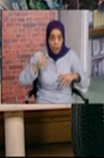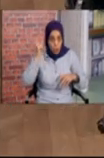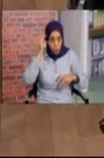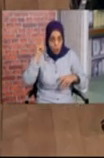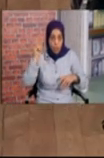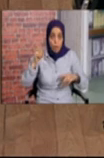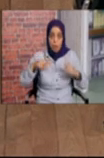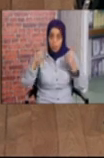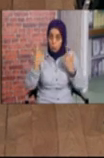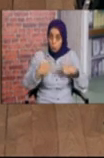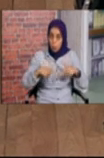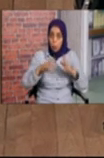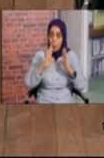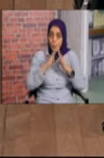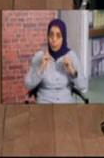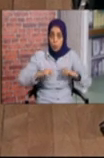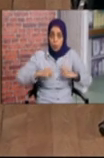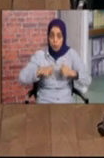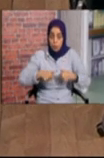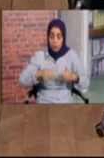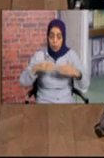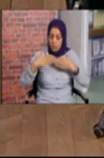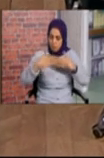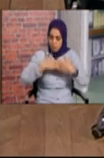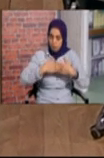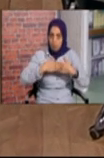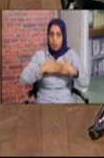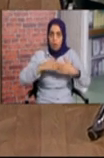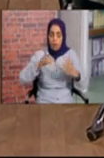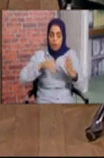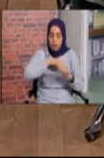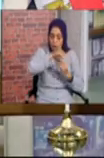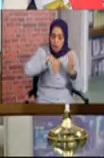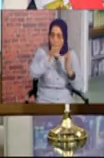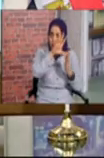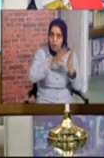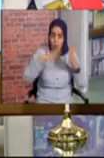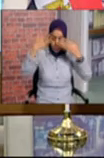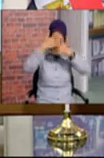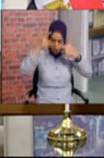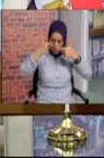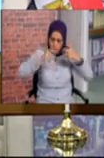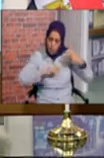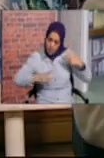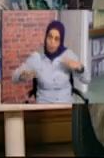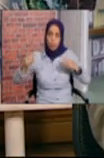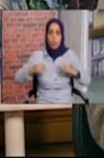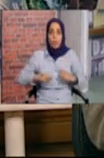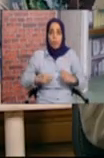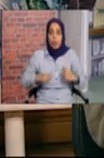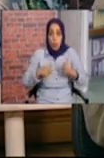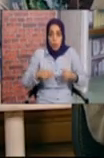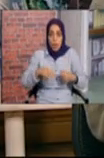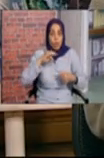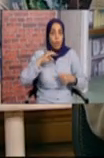لدور مصر وتعتبرها حائط صد للهجرة غير الشرعية والإرهاب والغير والحقيقة مكافحة الإرهاب؟ تمام. هو